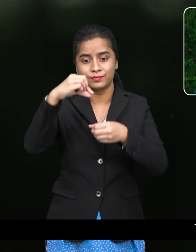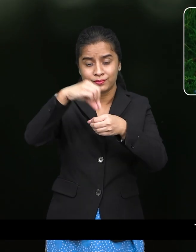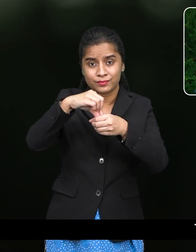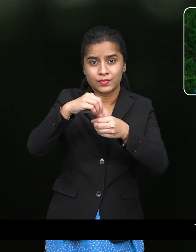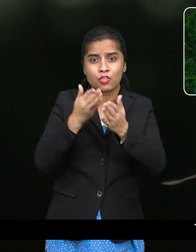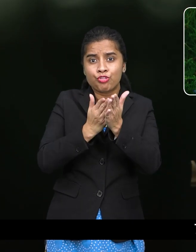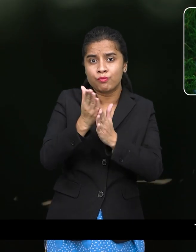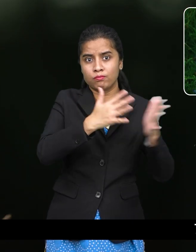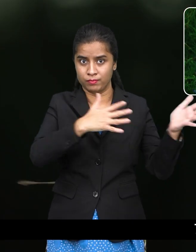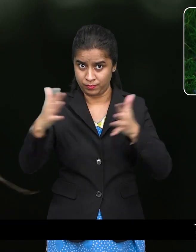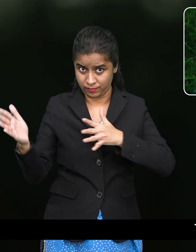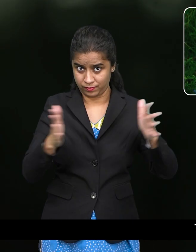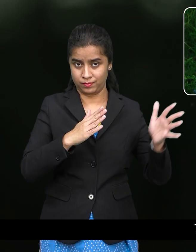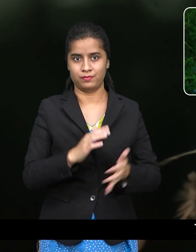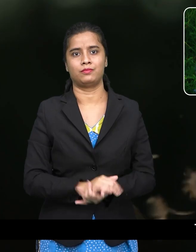हवेतून पसरणे.